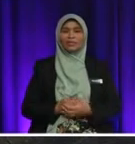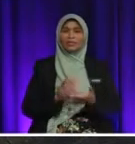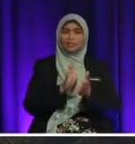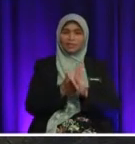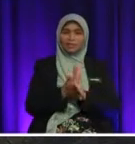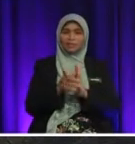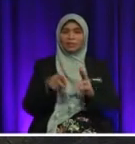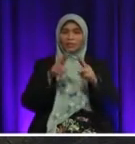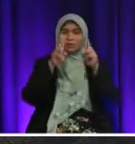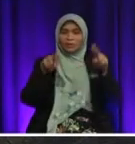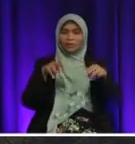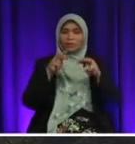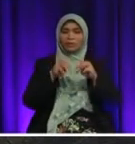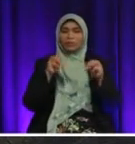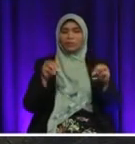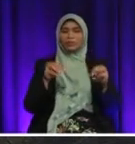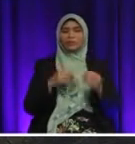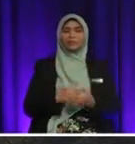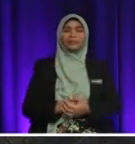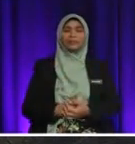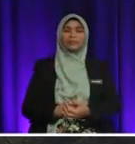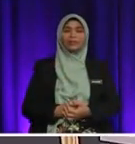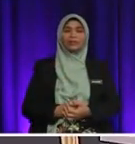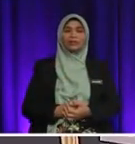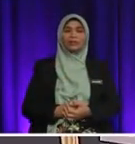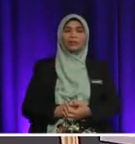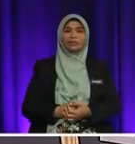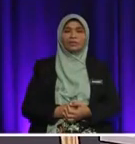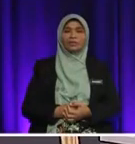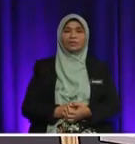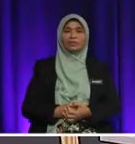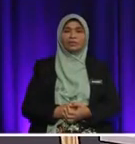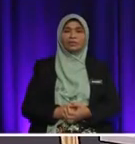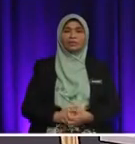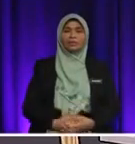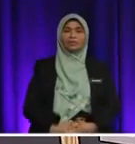uji juga murid-murid, ya. Okey, kita nak uji murid-murid dalam binaan plot. Baik.